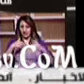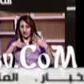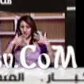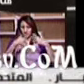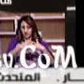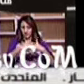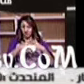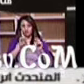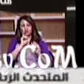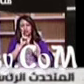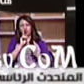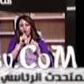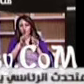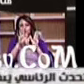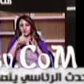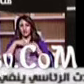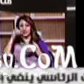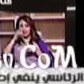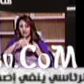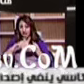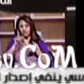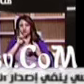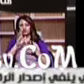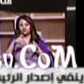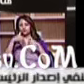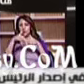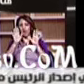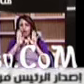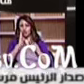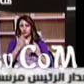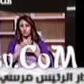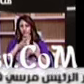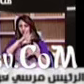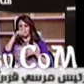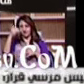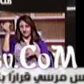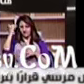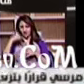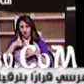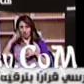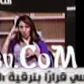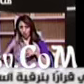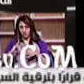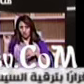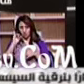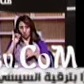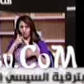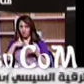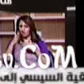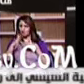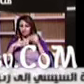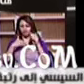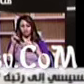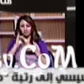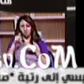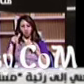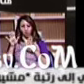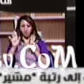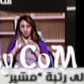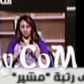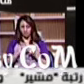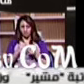قلت عشان ما حدش يقول عايز مناصب وعايز وعايز وعايز انما طبعا ان انا انفي معلومه ان انا مش تبع فصيل سياسي وا واولهم